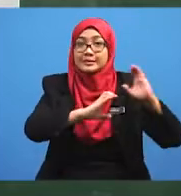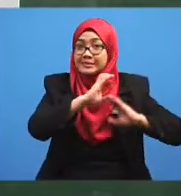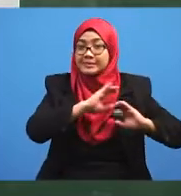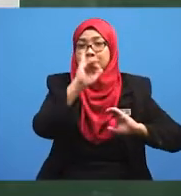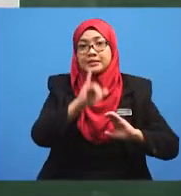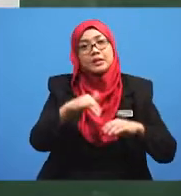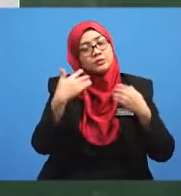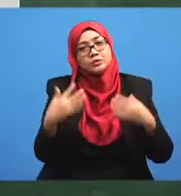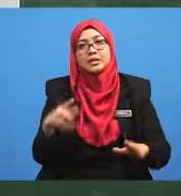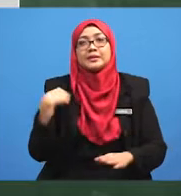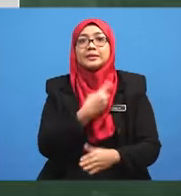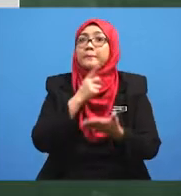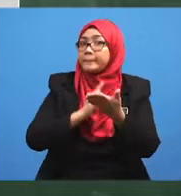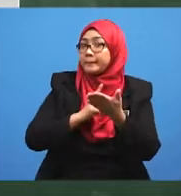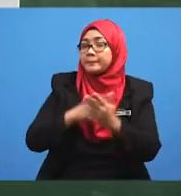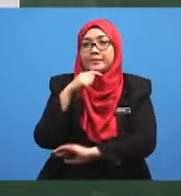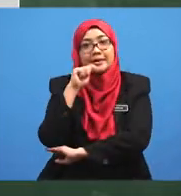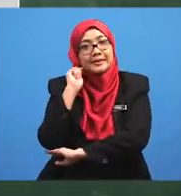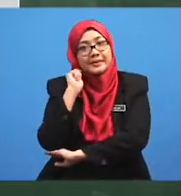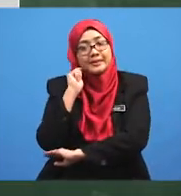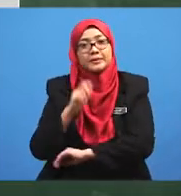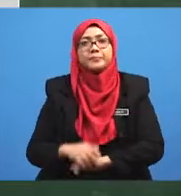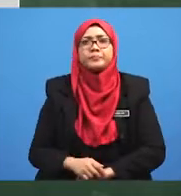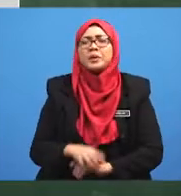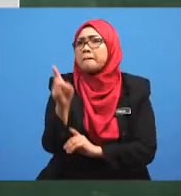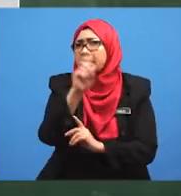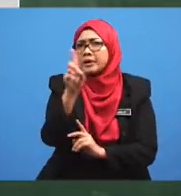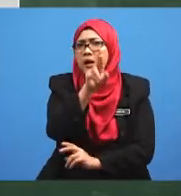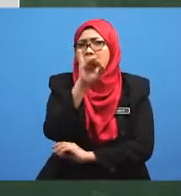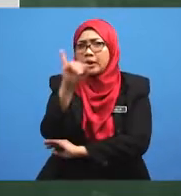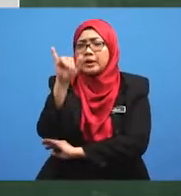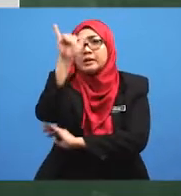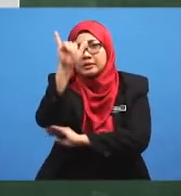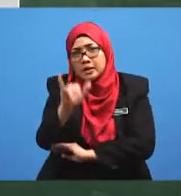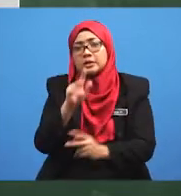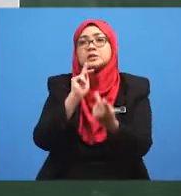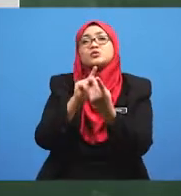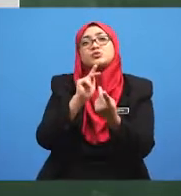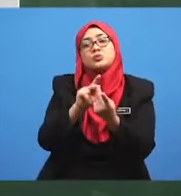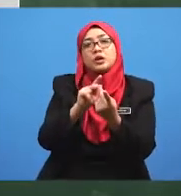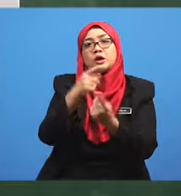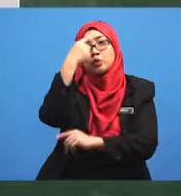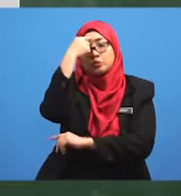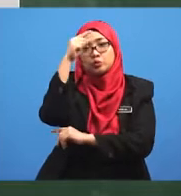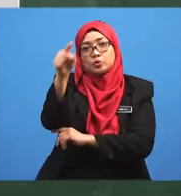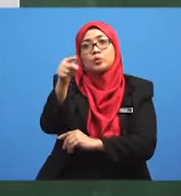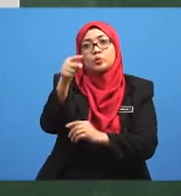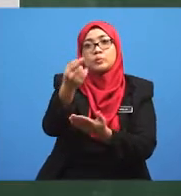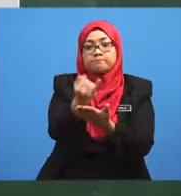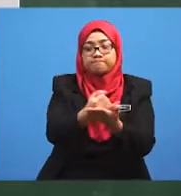dibincangkan tadi. Jadi, radio isotop manakah yang paling sesuai digunakan sebagai